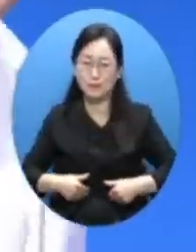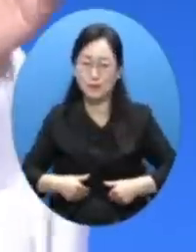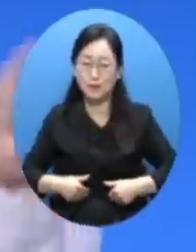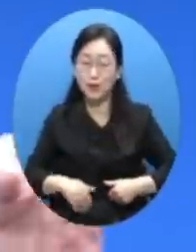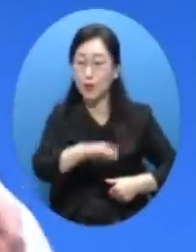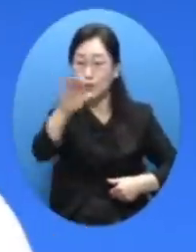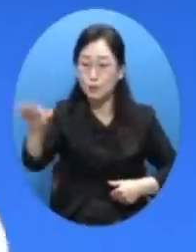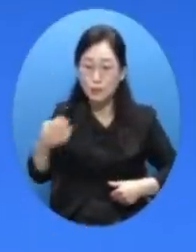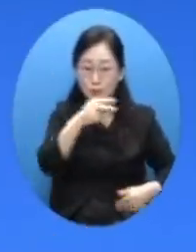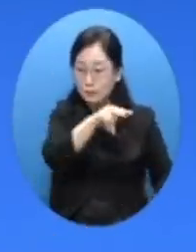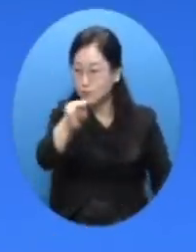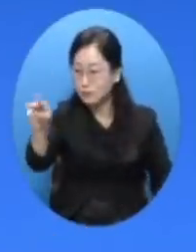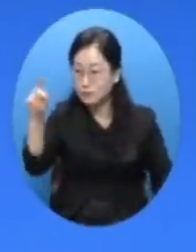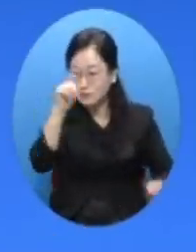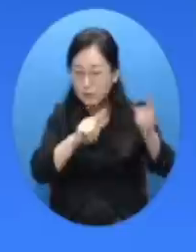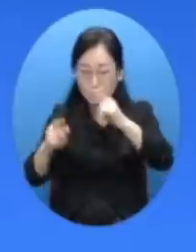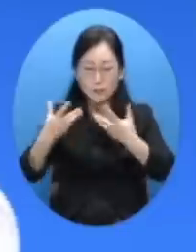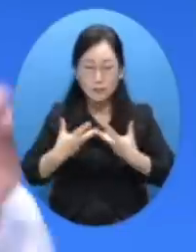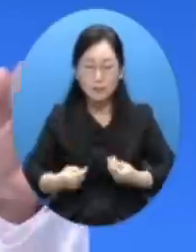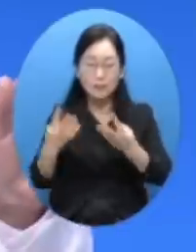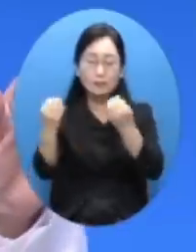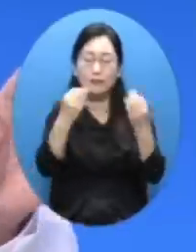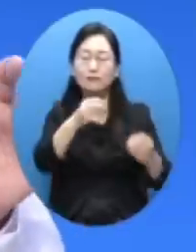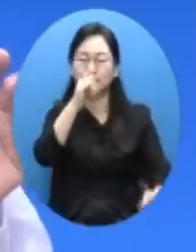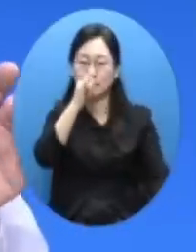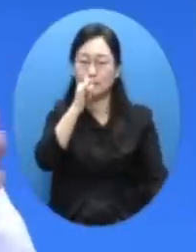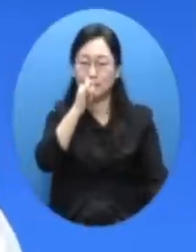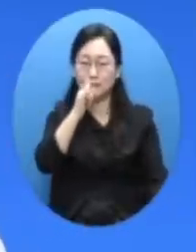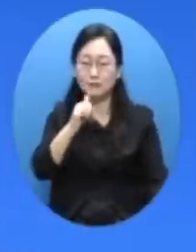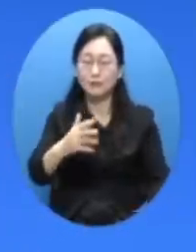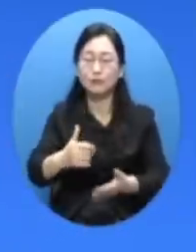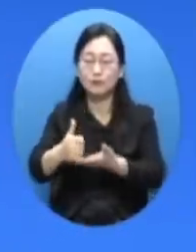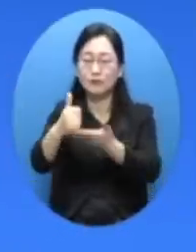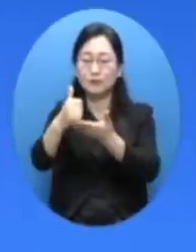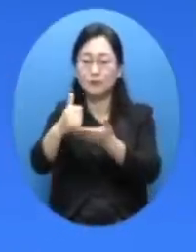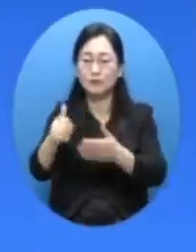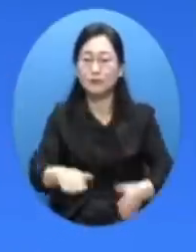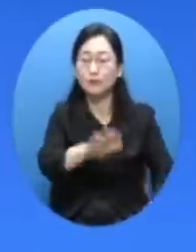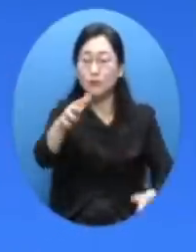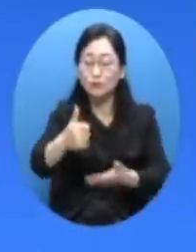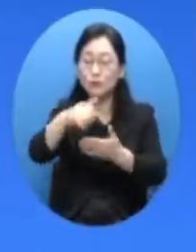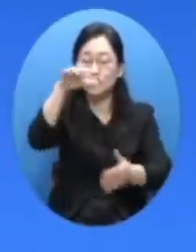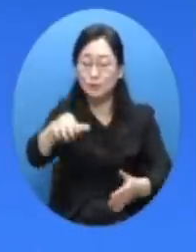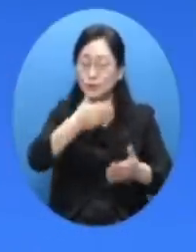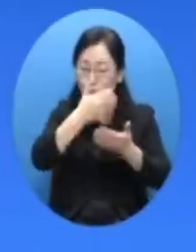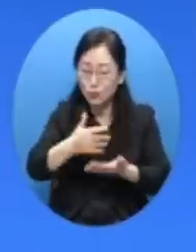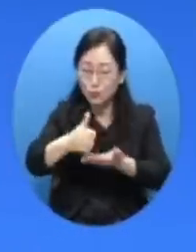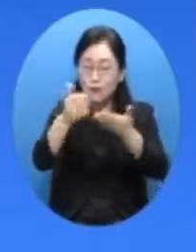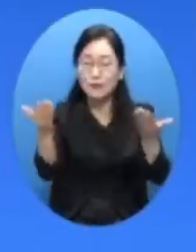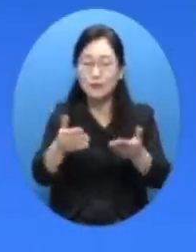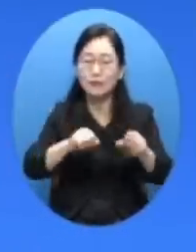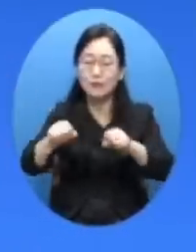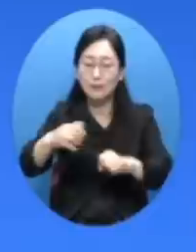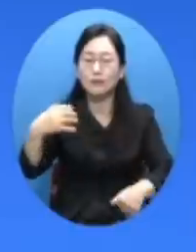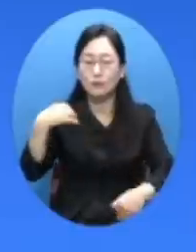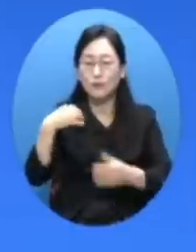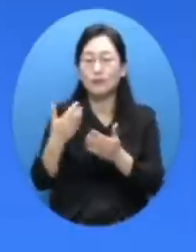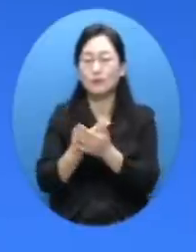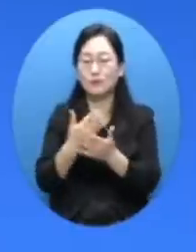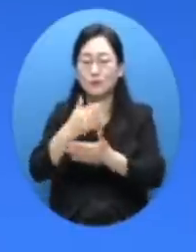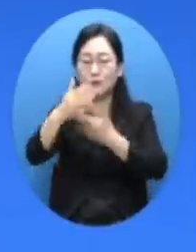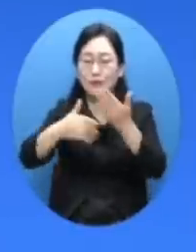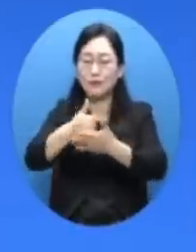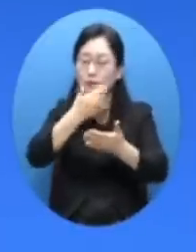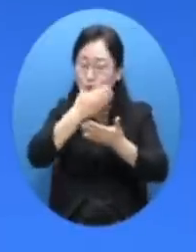옆에 상처받고 절망에 찬 사람이 얼마나 많은지 모릅니다. 주님, 우리가 주님 앞에서 존귀한 일을 하게 하여 주시고 하나님 앞에